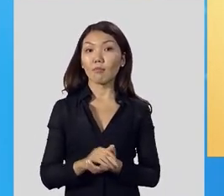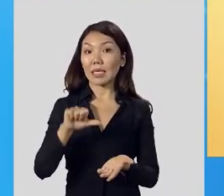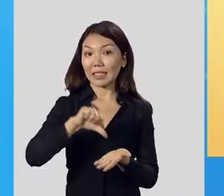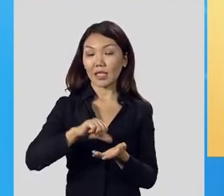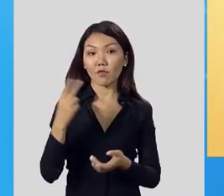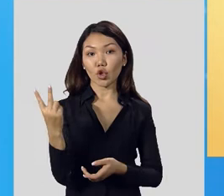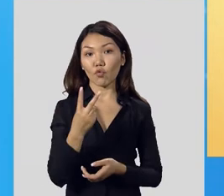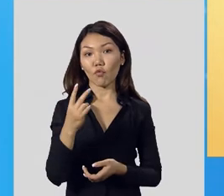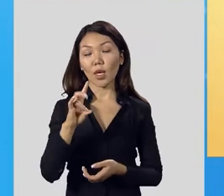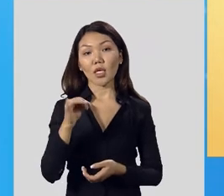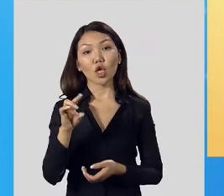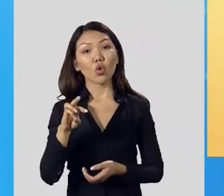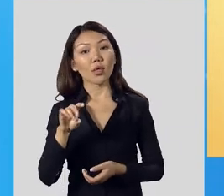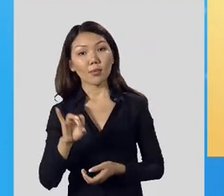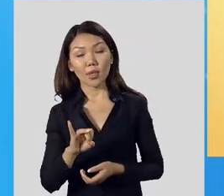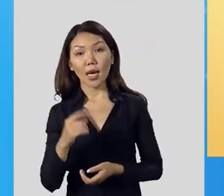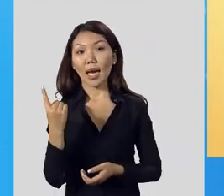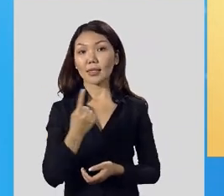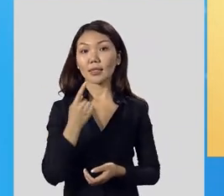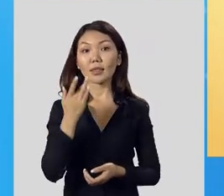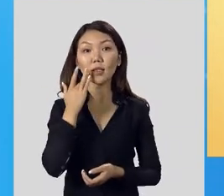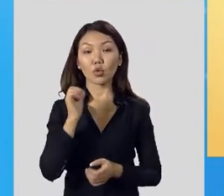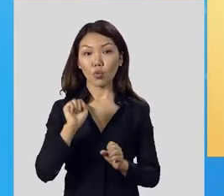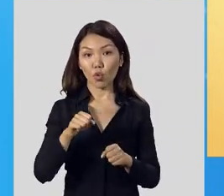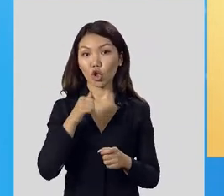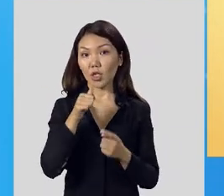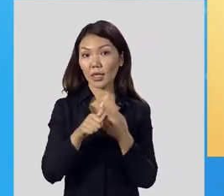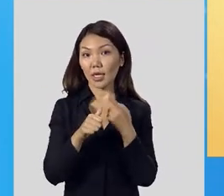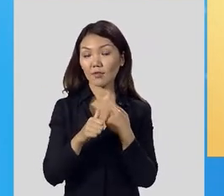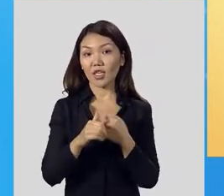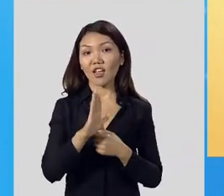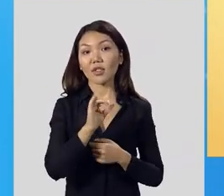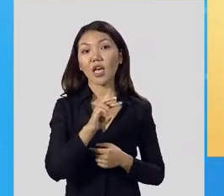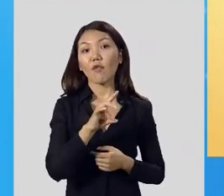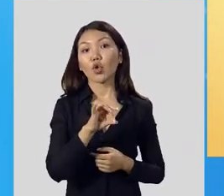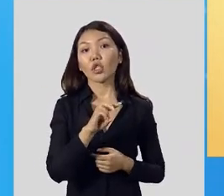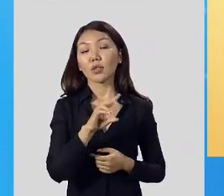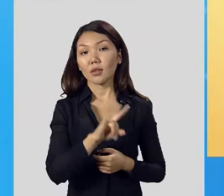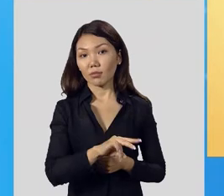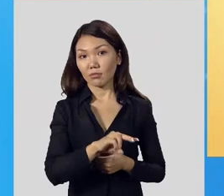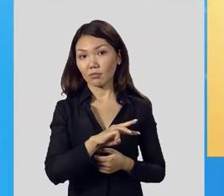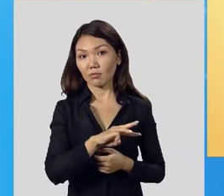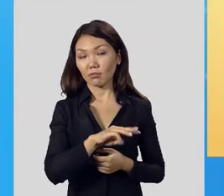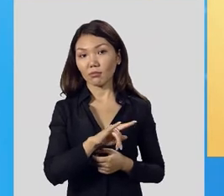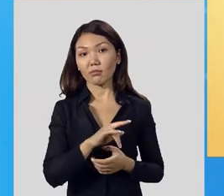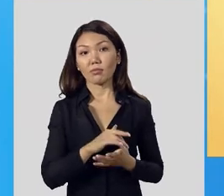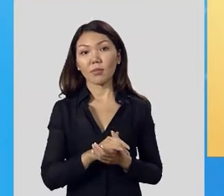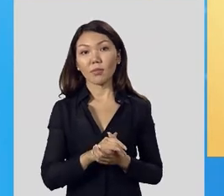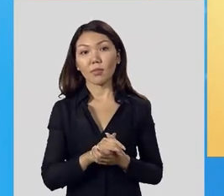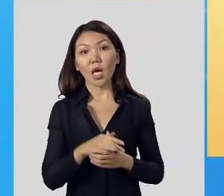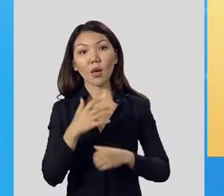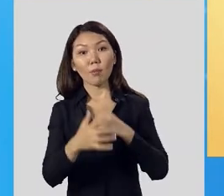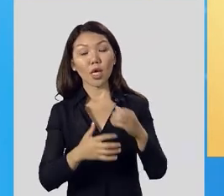нейронами, один из которых можно назвать вставочным, так как он находится между